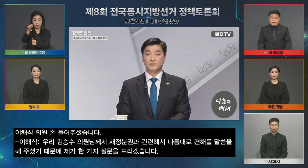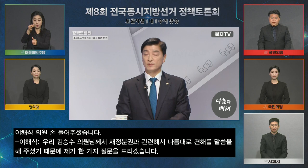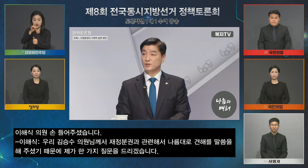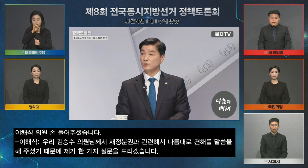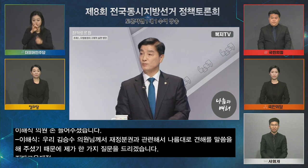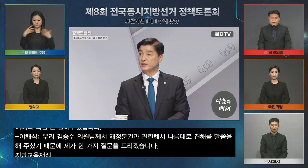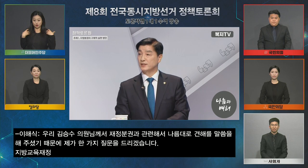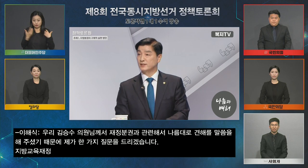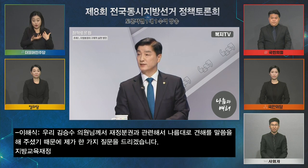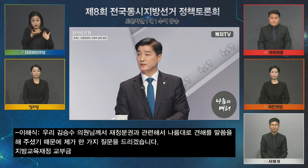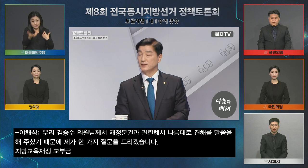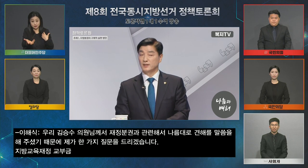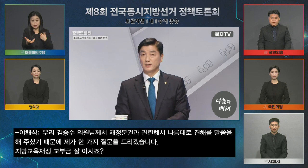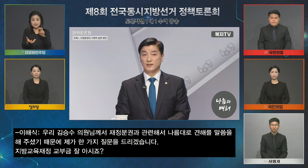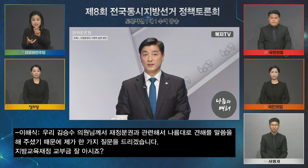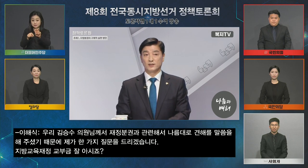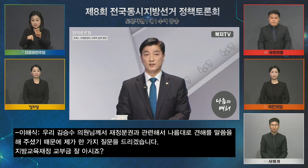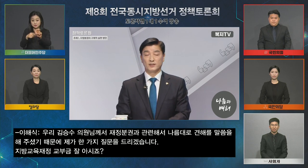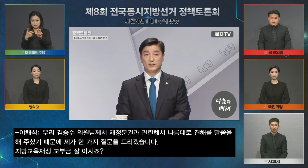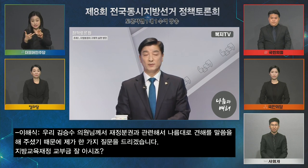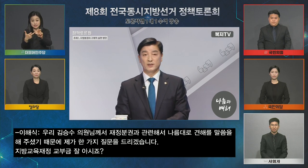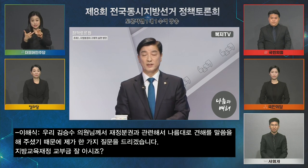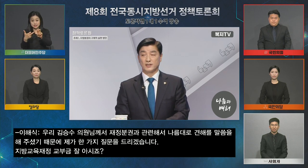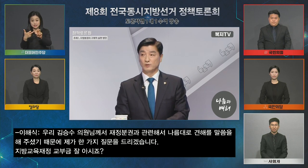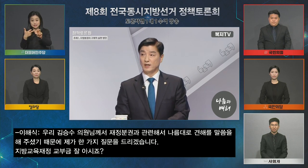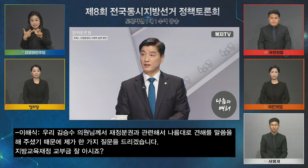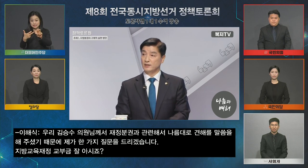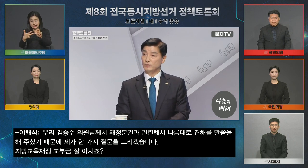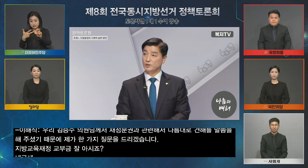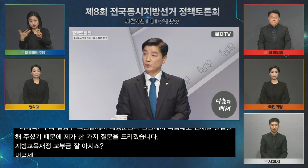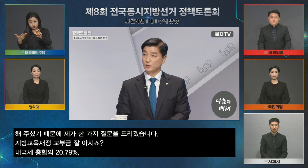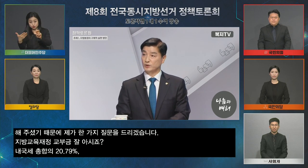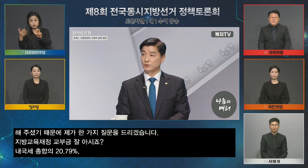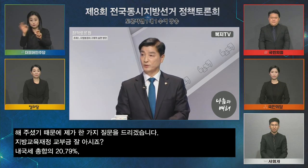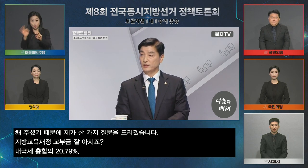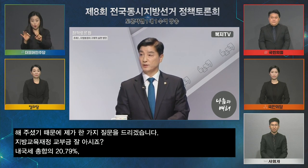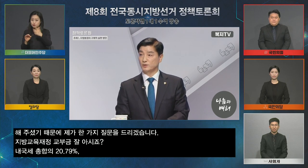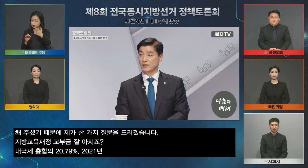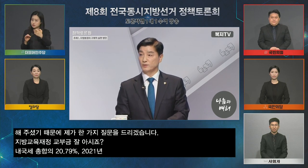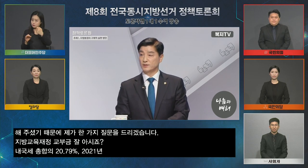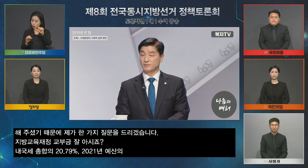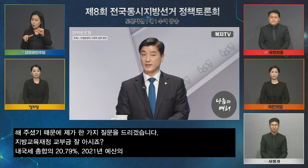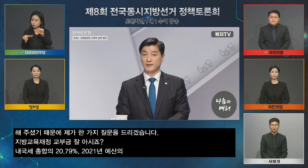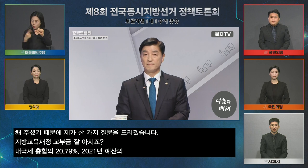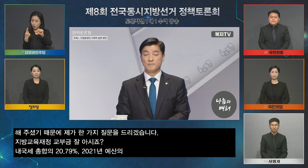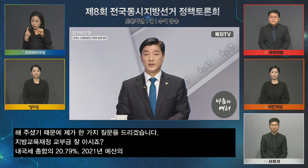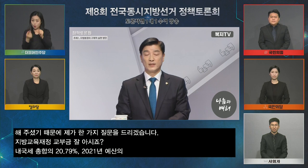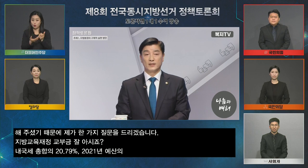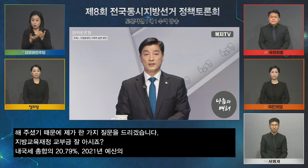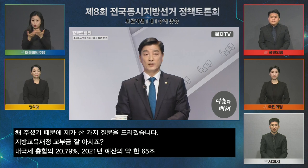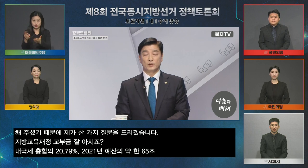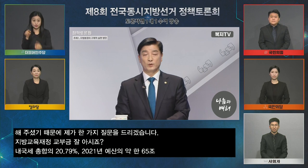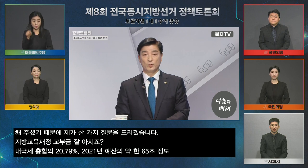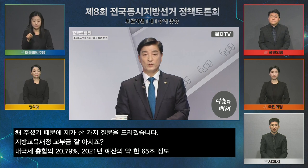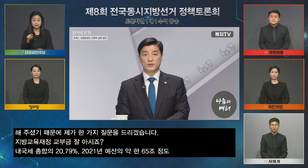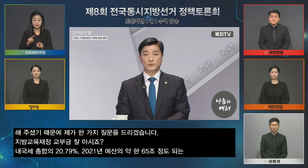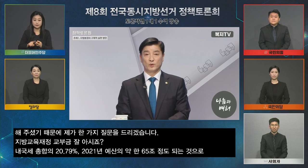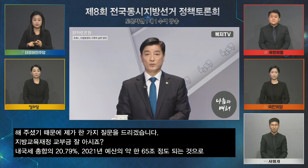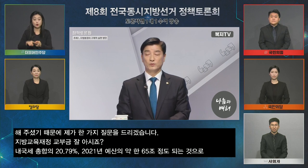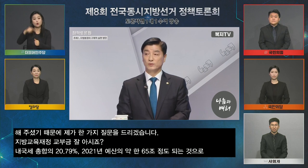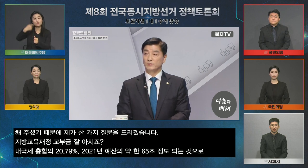총합의 20.79%, 2021년 예산으로 약 한 65조 정도 되는 것으로 알고 있습니다. 이